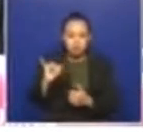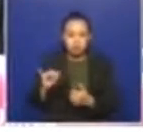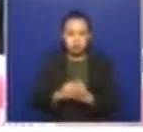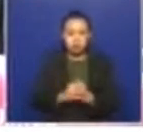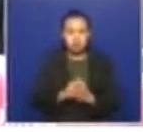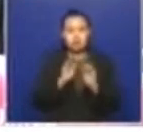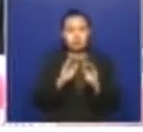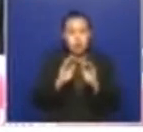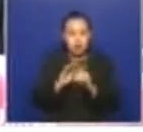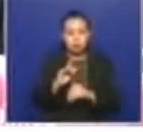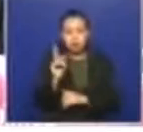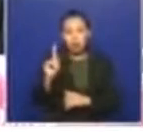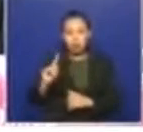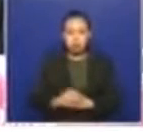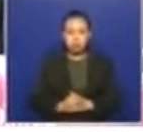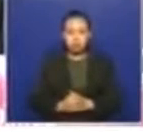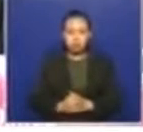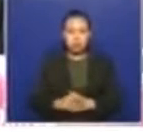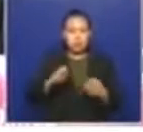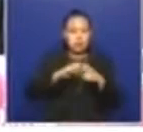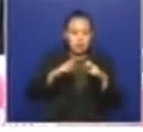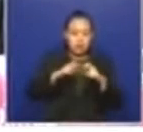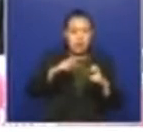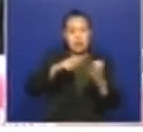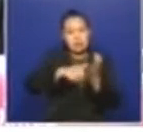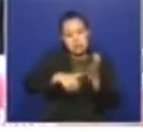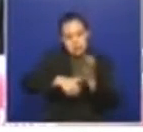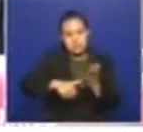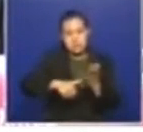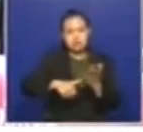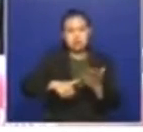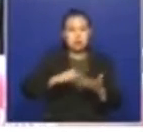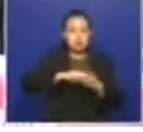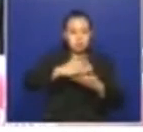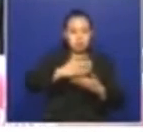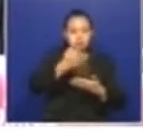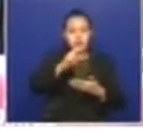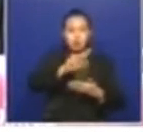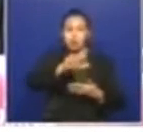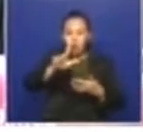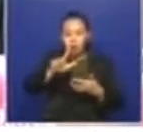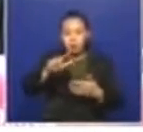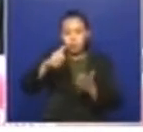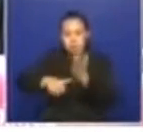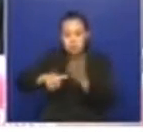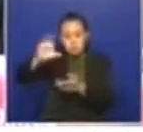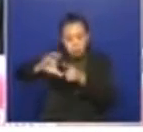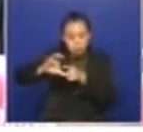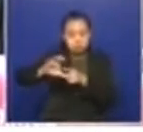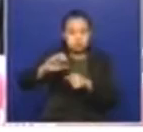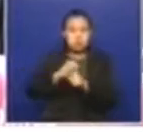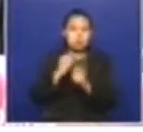ากบอกตัวนึงว่าท่านจะแก้ปัญหาหนี้ก้อนใหญ่กับ12ล้านบัญชีอย่างนี้ต่อไปอย่างไรถ้าแก้ตัวนี้ไม่